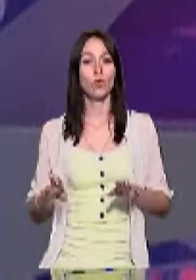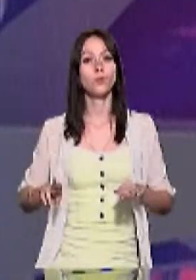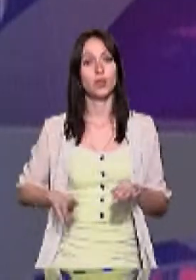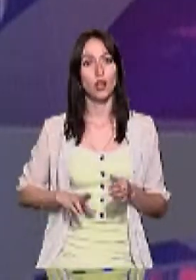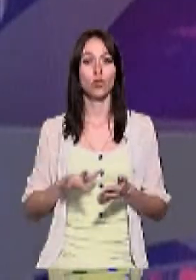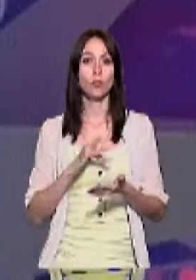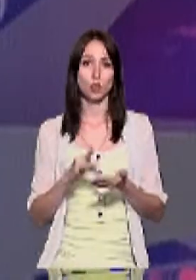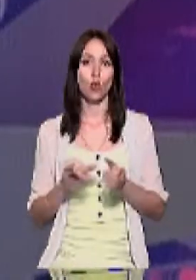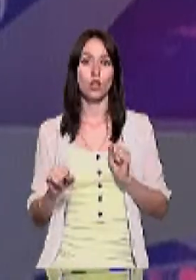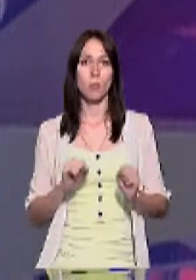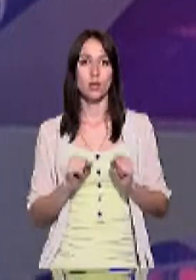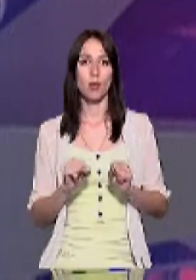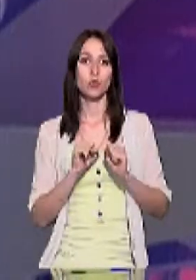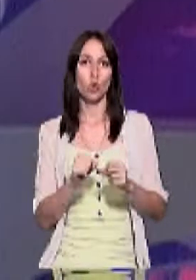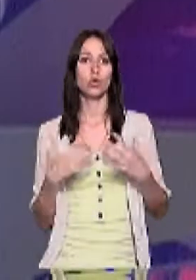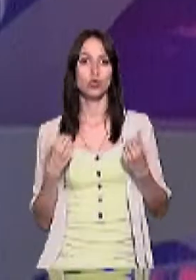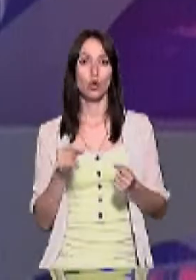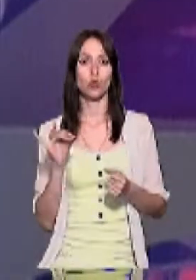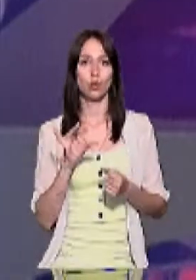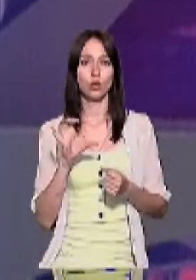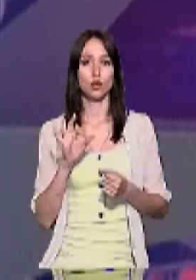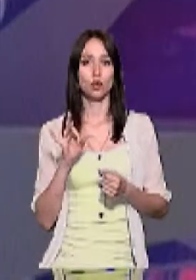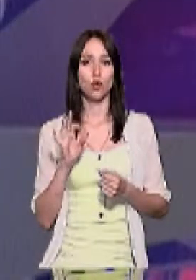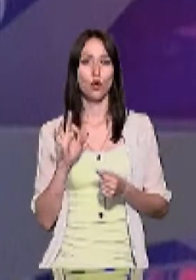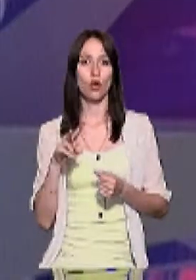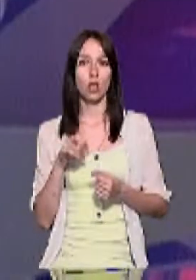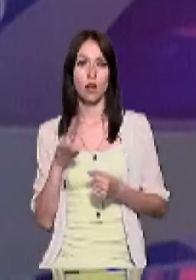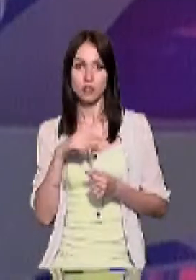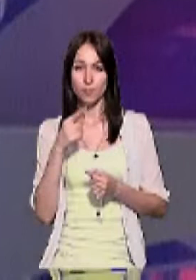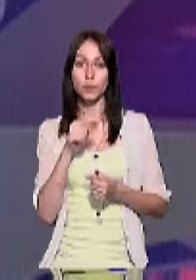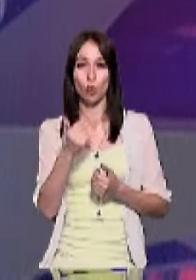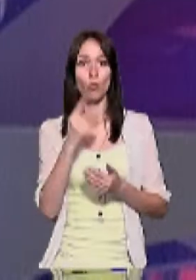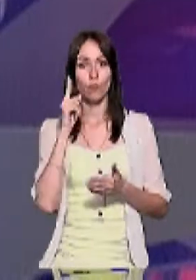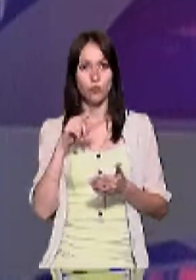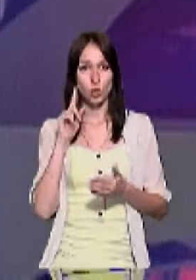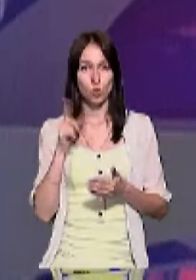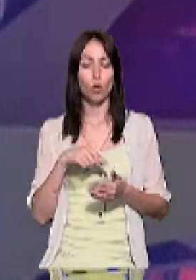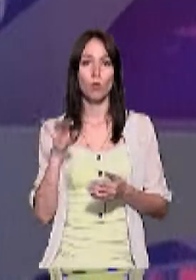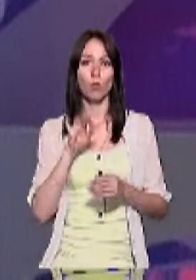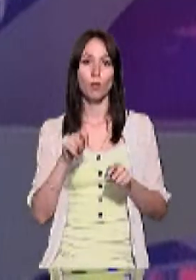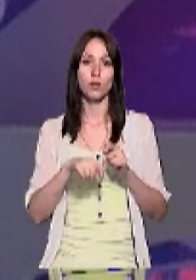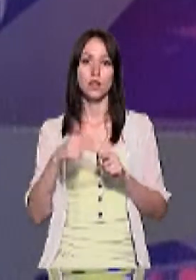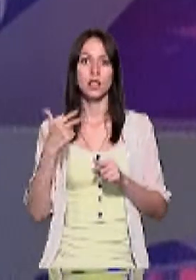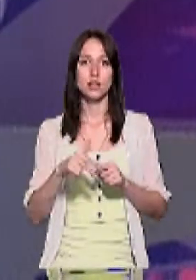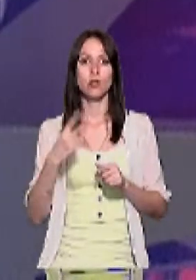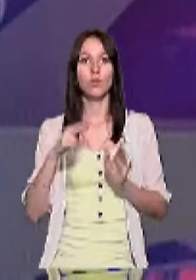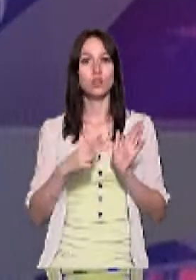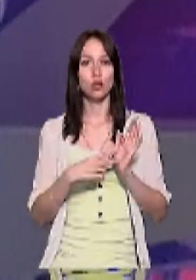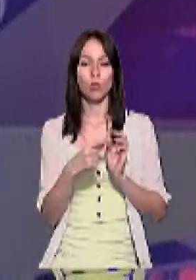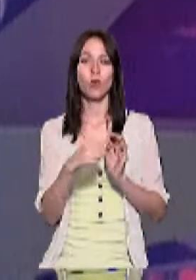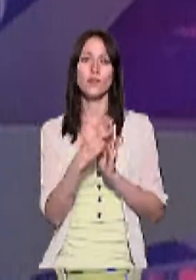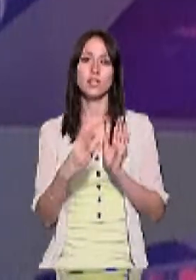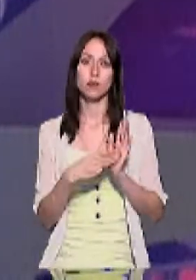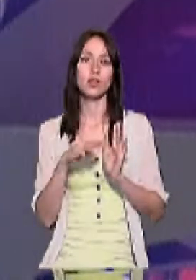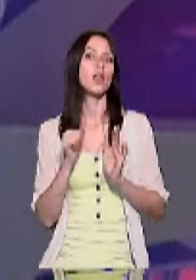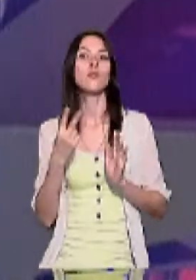Директором міського департаменту охорони здоров'я Юрій Сорокалат сказав, йому відомо про перевірку 30-ї, 27-ї,